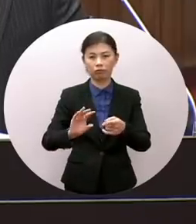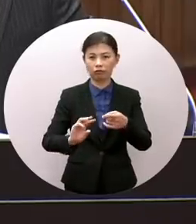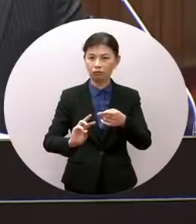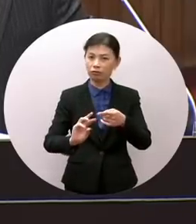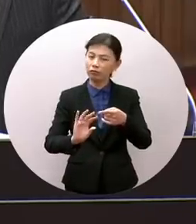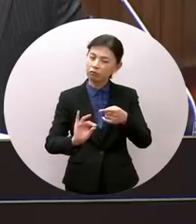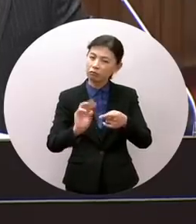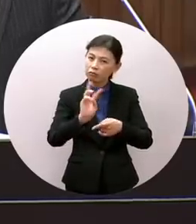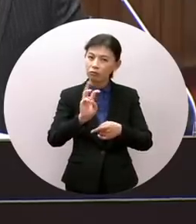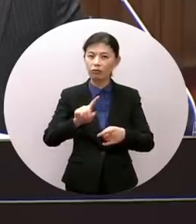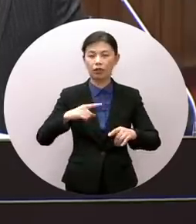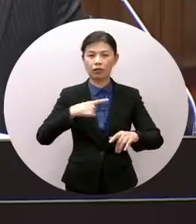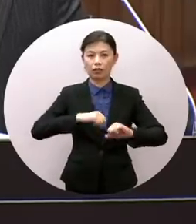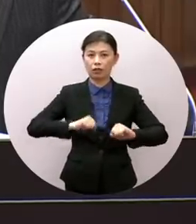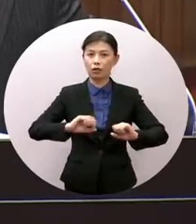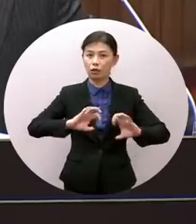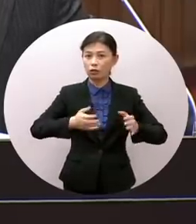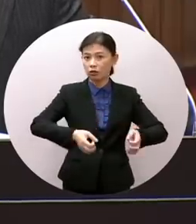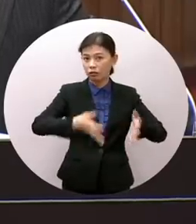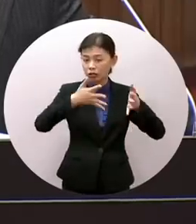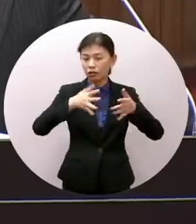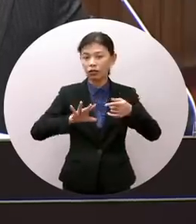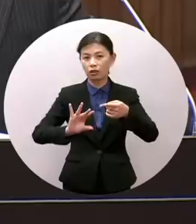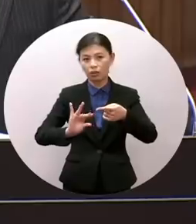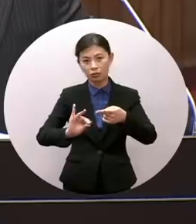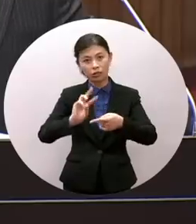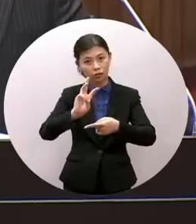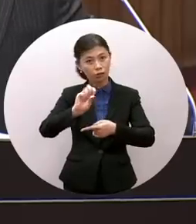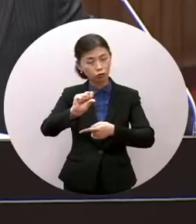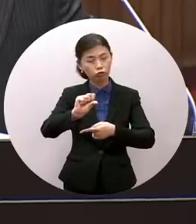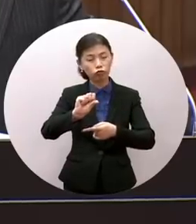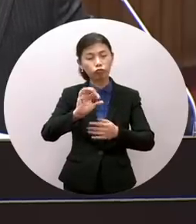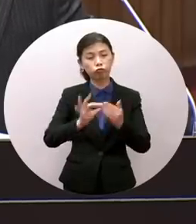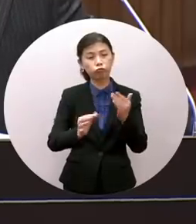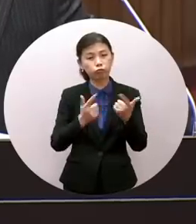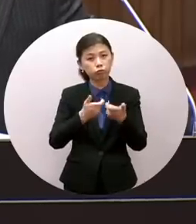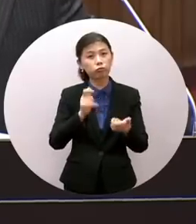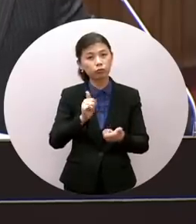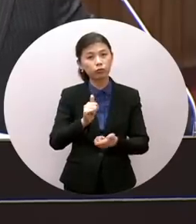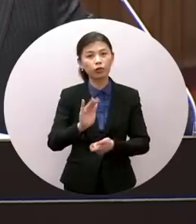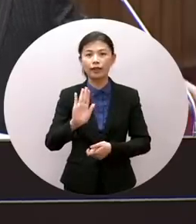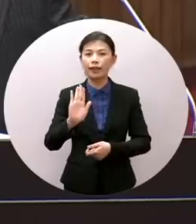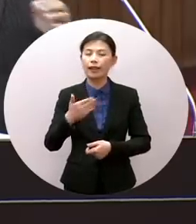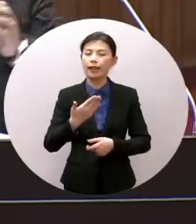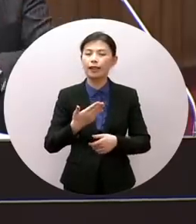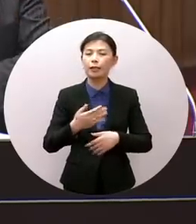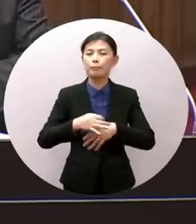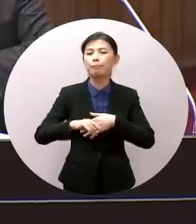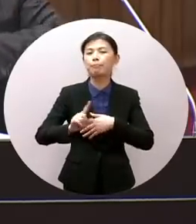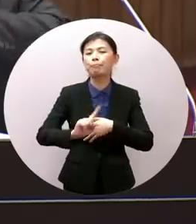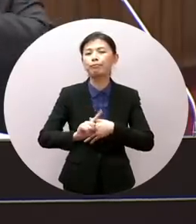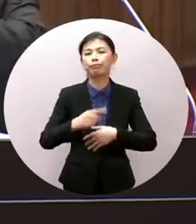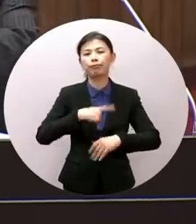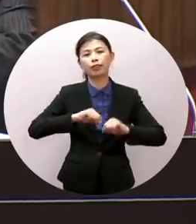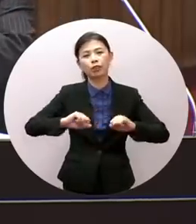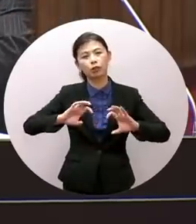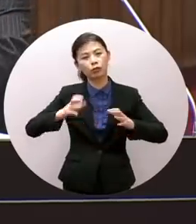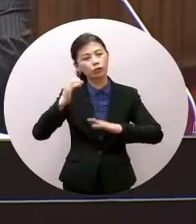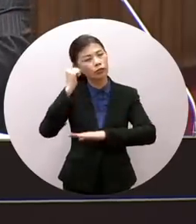35%啦，它符合规定。 是， 但是衍生出来一个问题，这个问题是什么？ 这个问题就是健康国